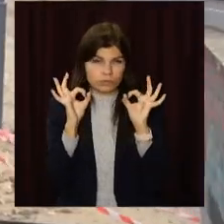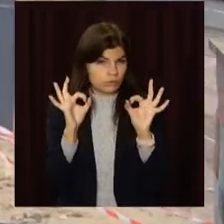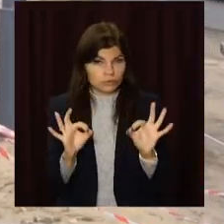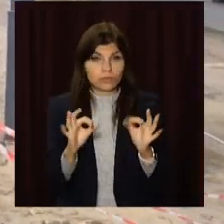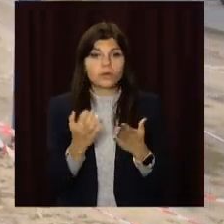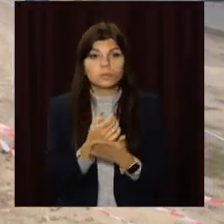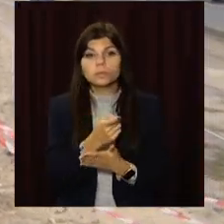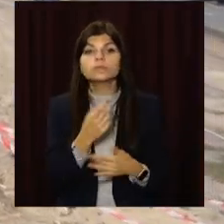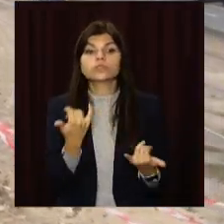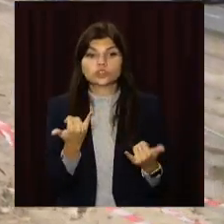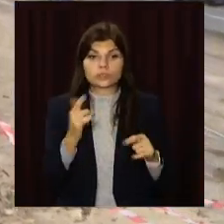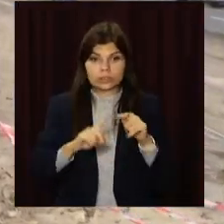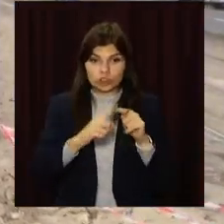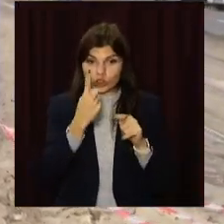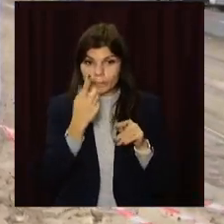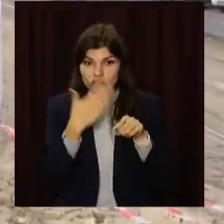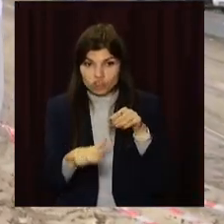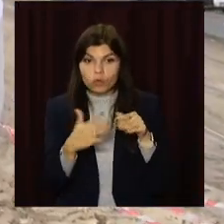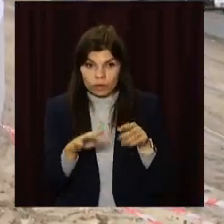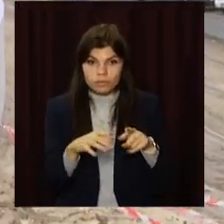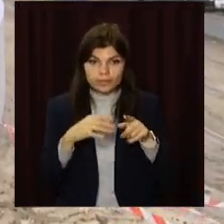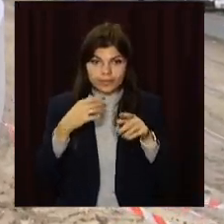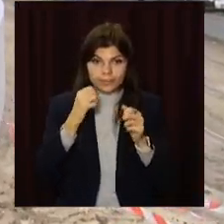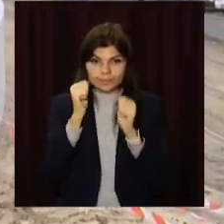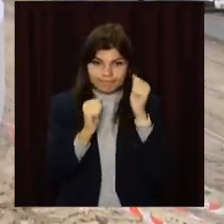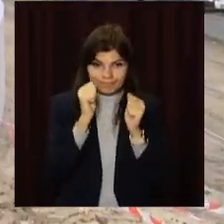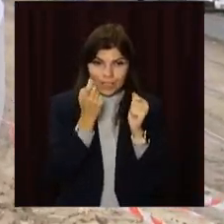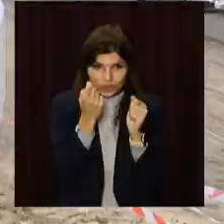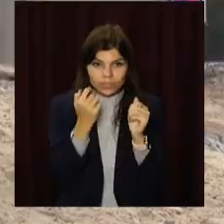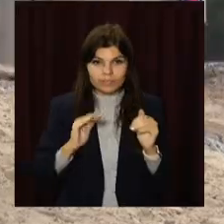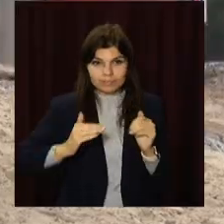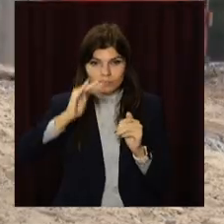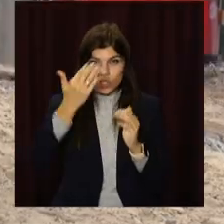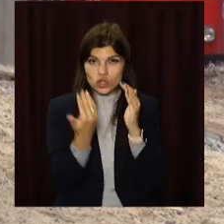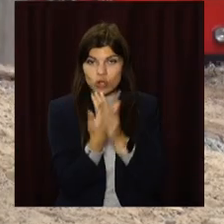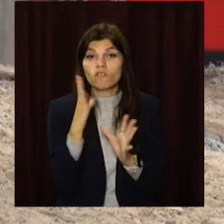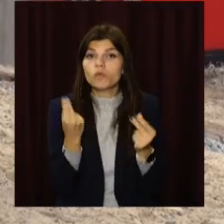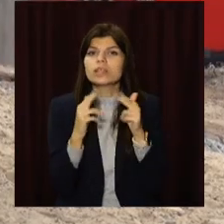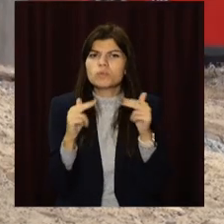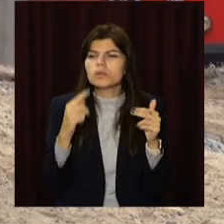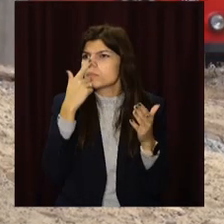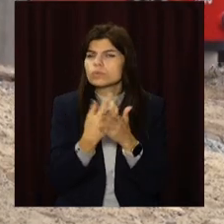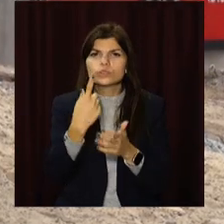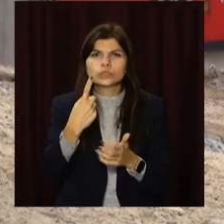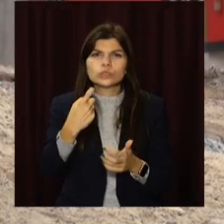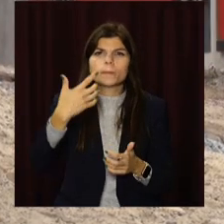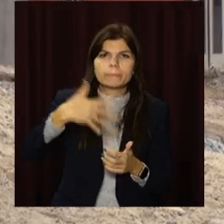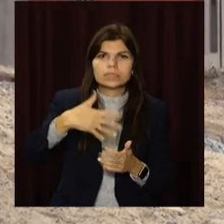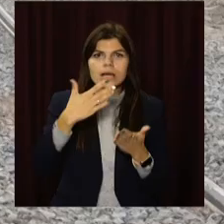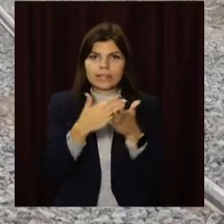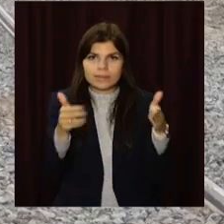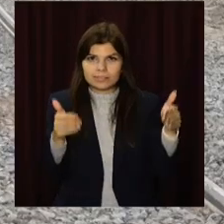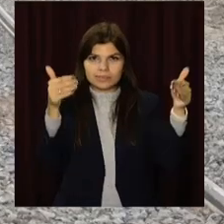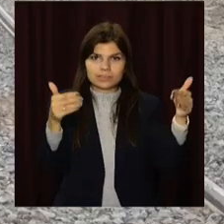частина робіт вже завершена – залитий бетон, фундамент та оновлені сходи. Загалом у Дніпрі приблизно 150 підпірних